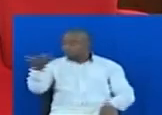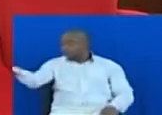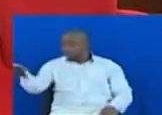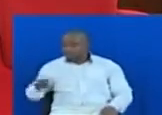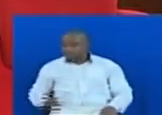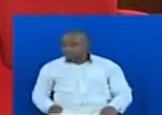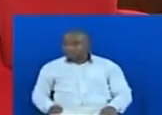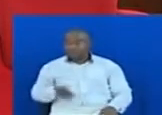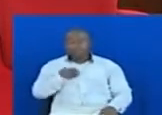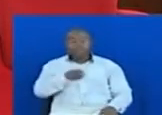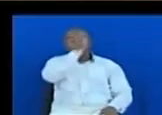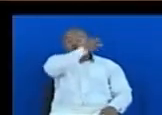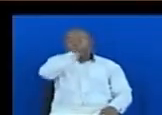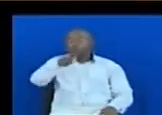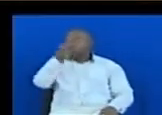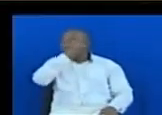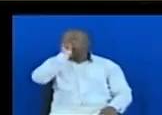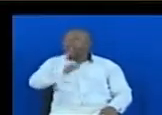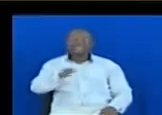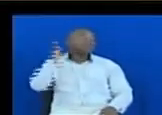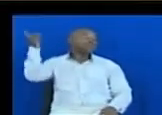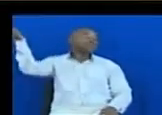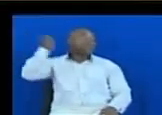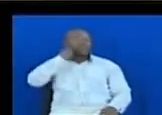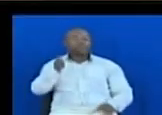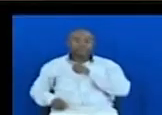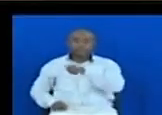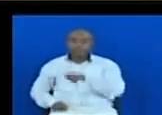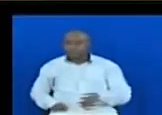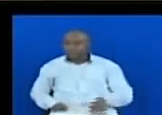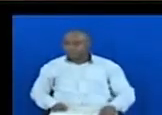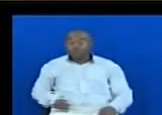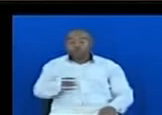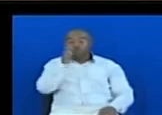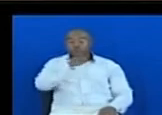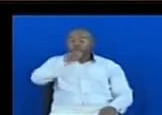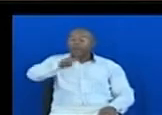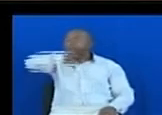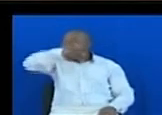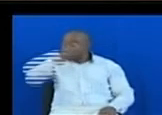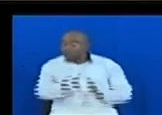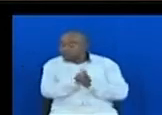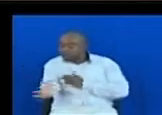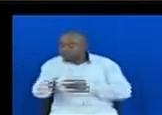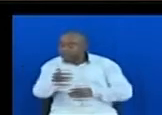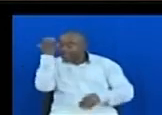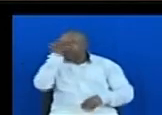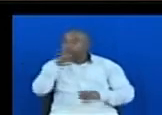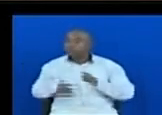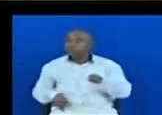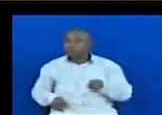na Watanzania hii taarifa isikie. Huyu mtu kakaanguka, amelewa farujoni.